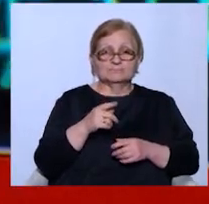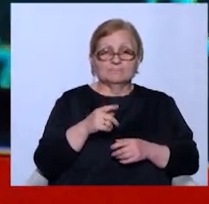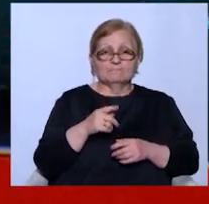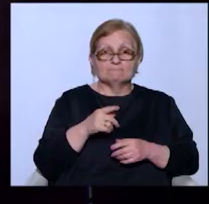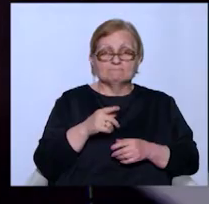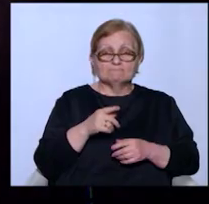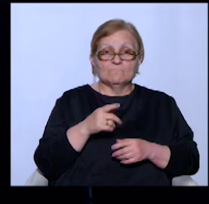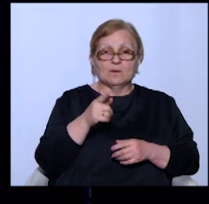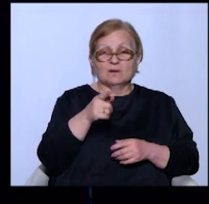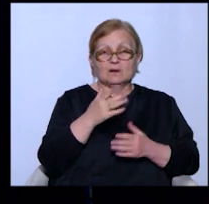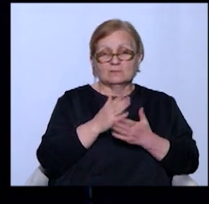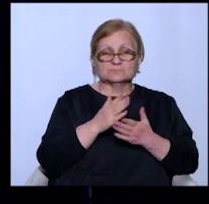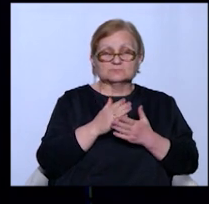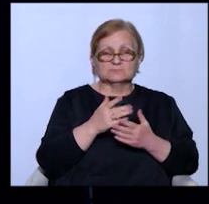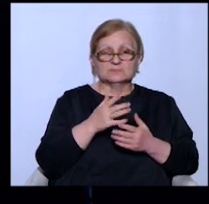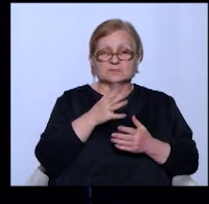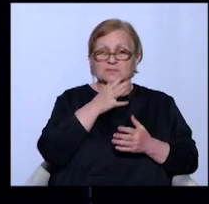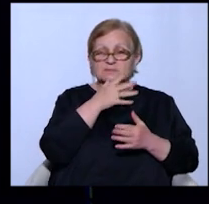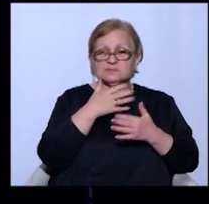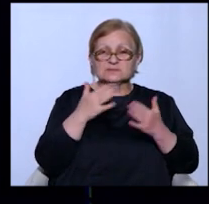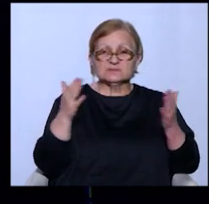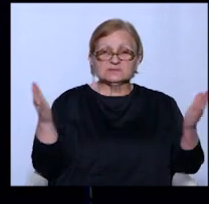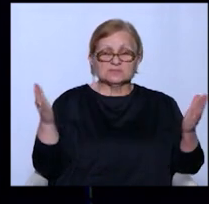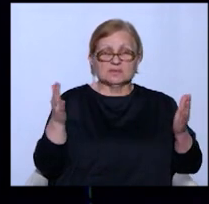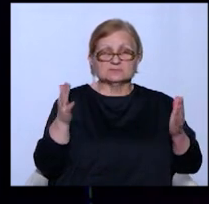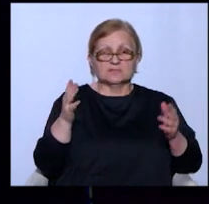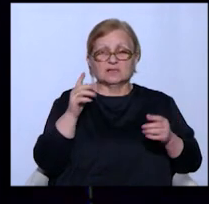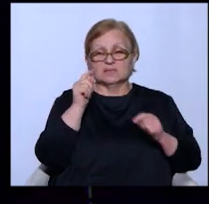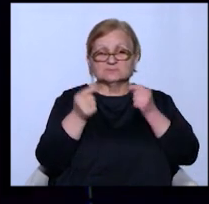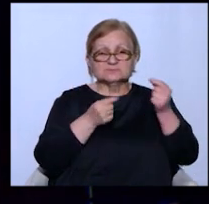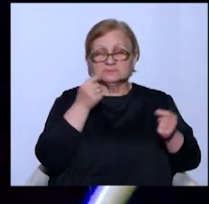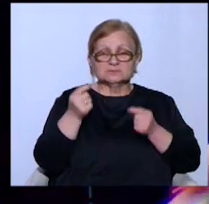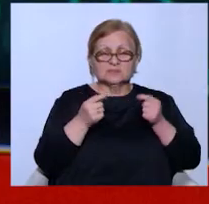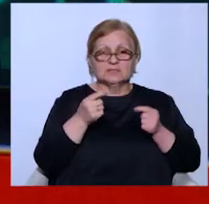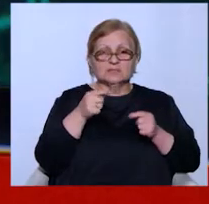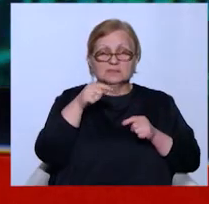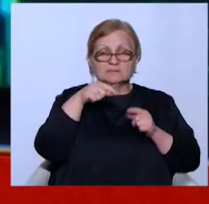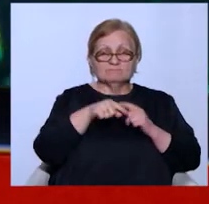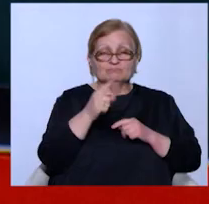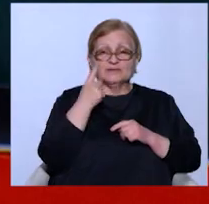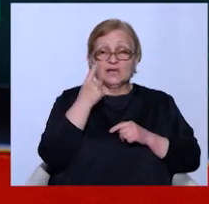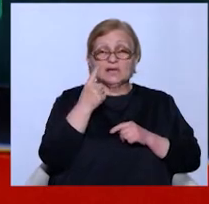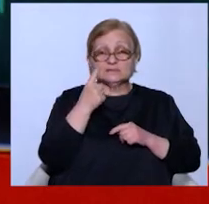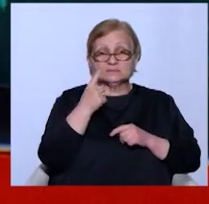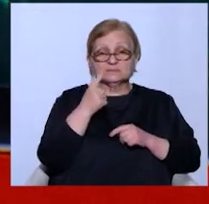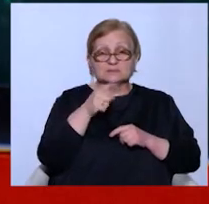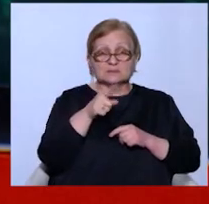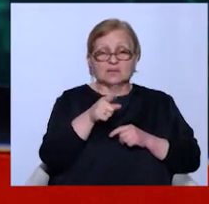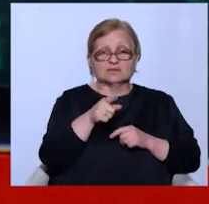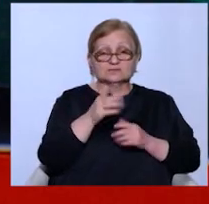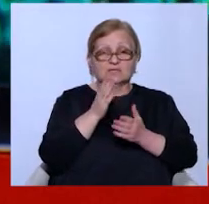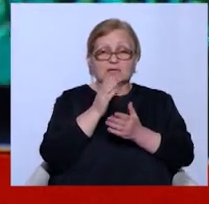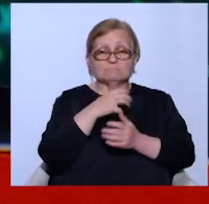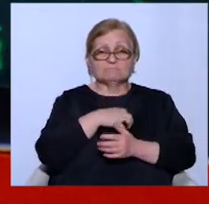რთული. უბრალოდ შეიძლება ცოტა დიდი გამოსახულებაა და გქონიათ რთული, მაგრამ ესე არ არის. უბრალოდ ერთადერთი, რაც ამ